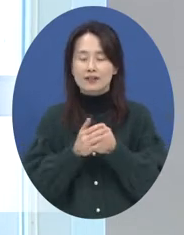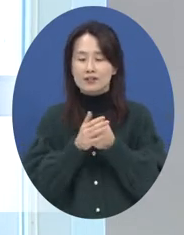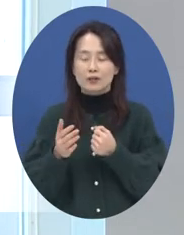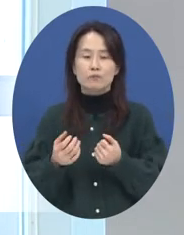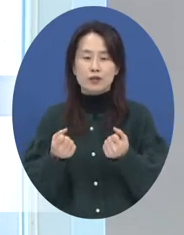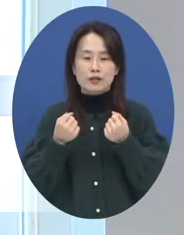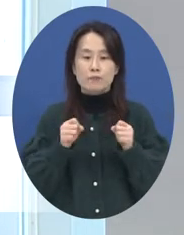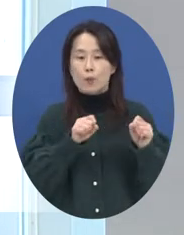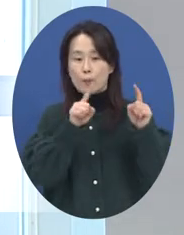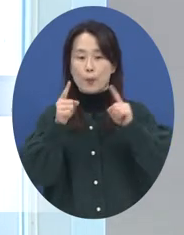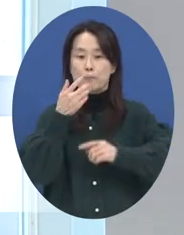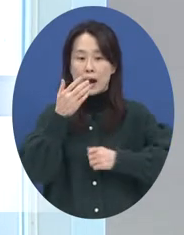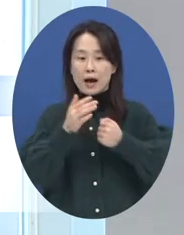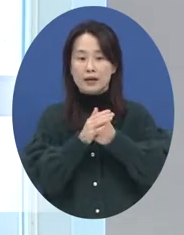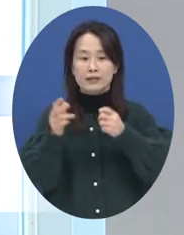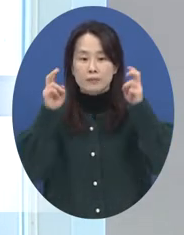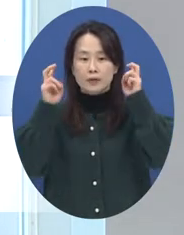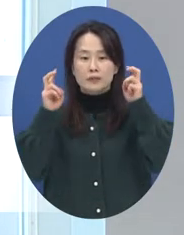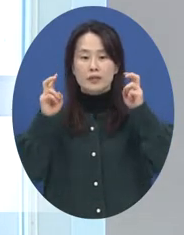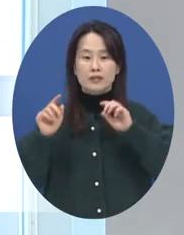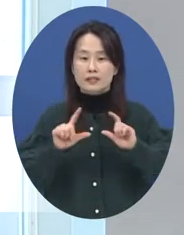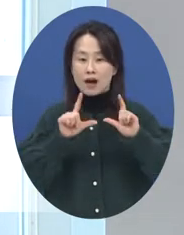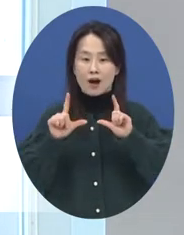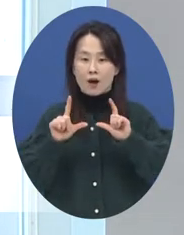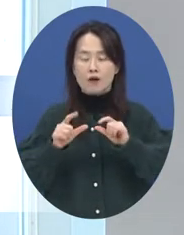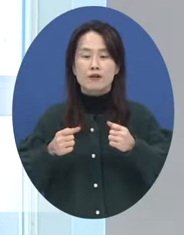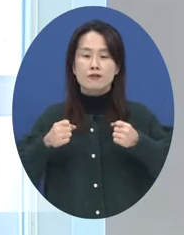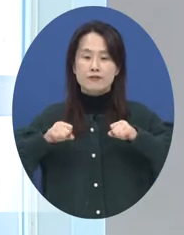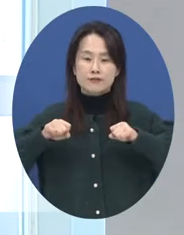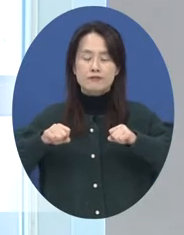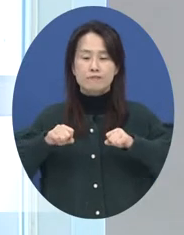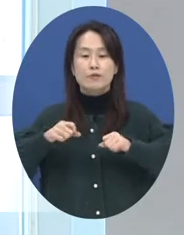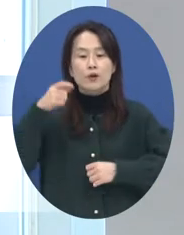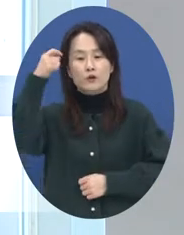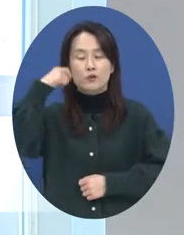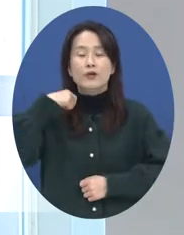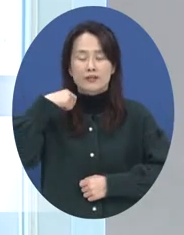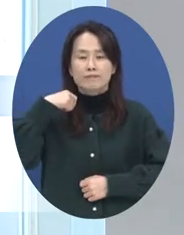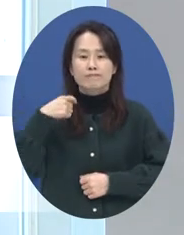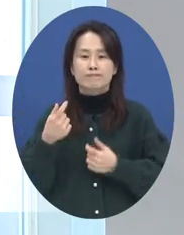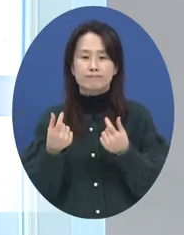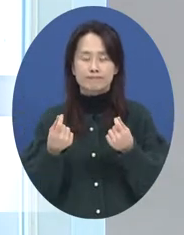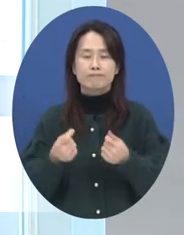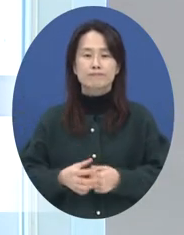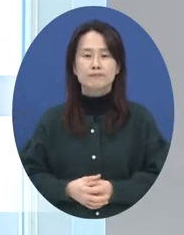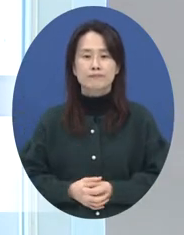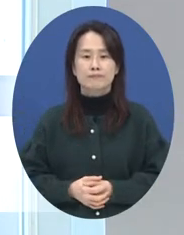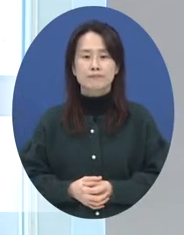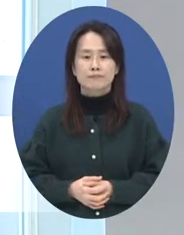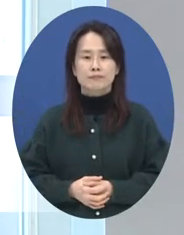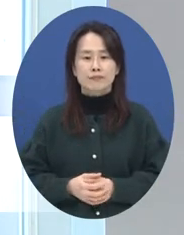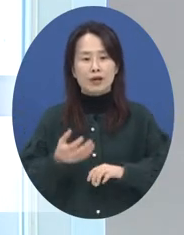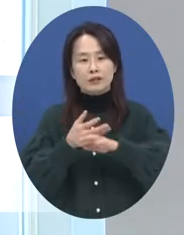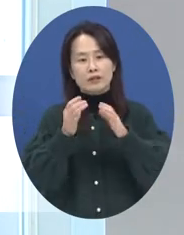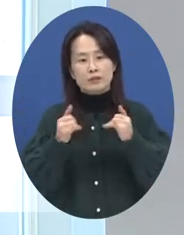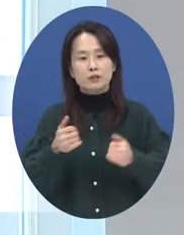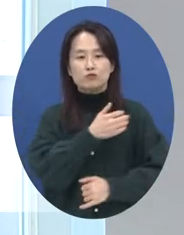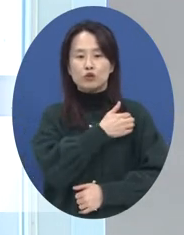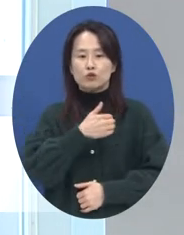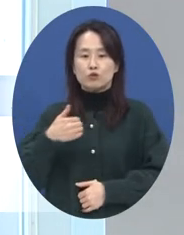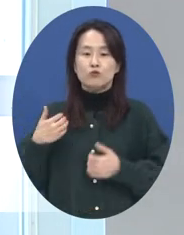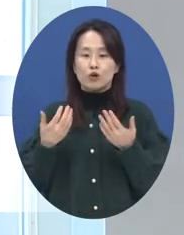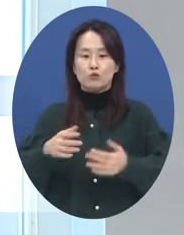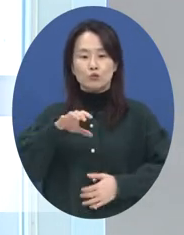우리의 그루 이어 미래까지 고 의혹이 넘치니까 아무래도 책장 산에서 또 활력이 되는 것 같기도 하구요 남들한테 또 떳떳하게